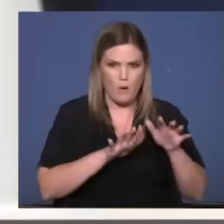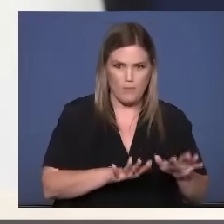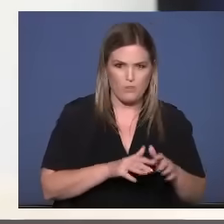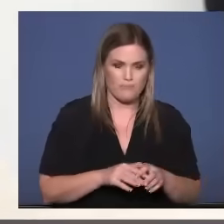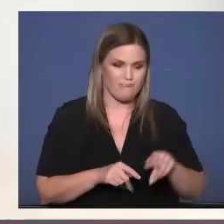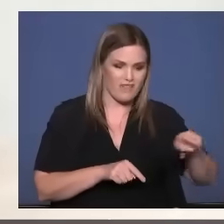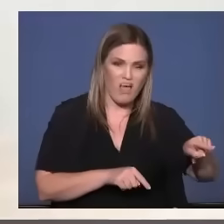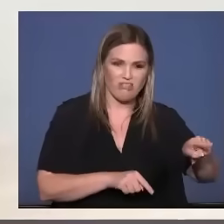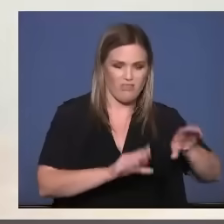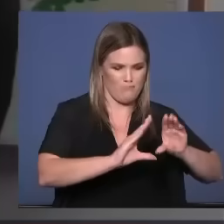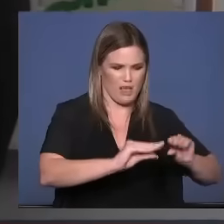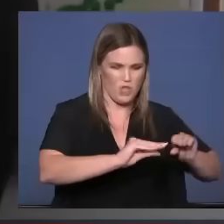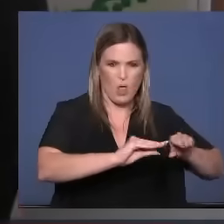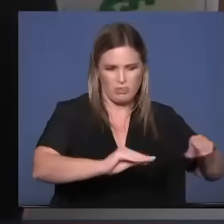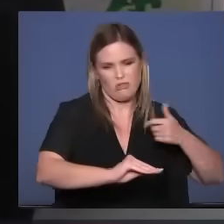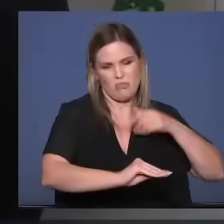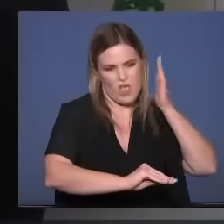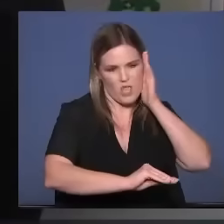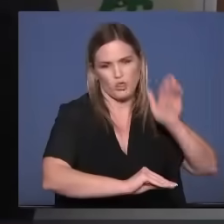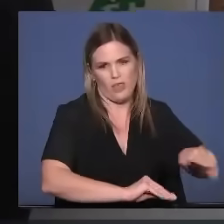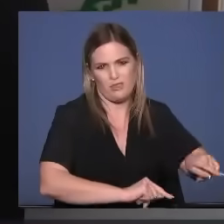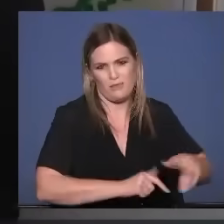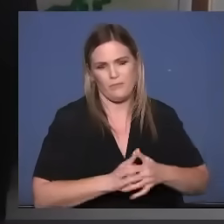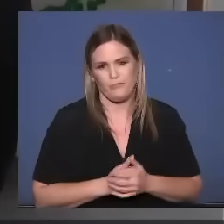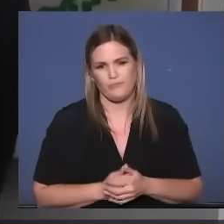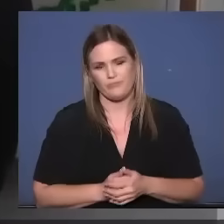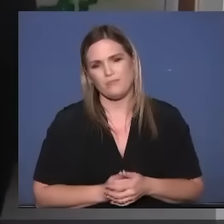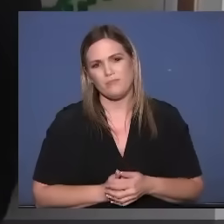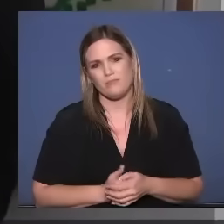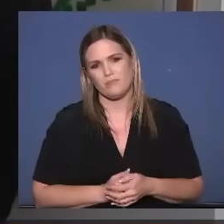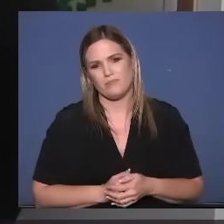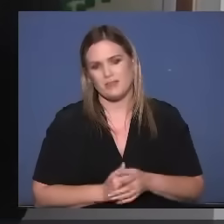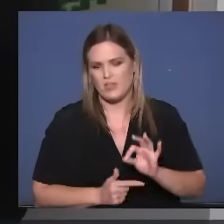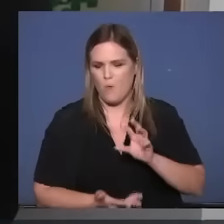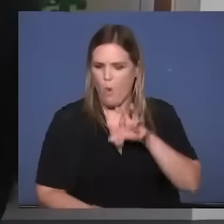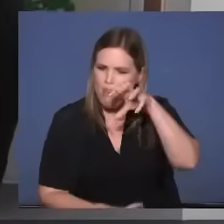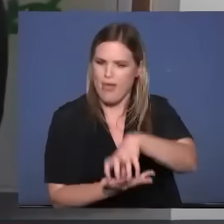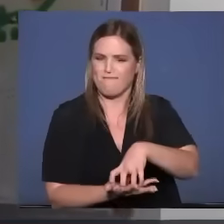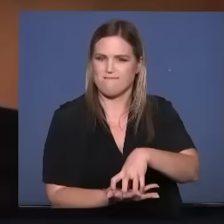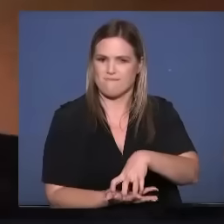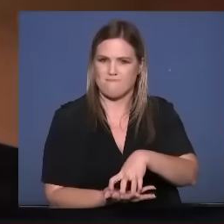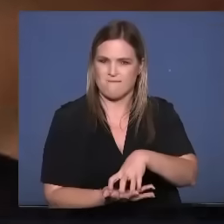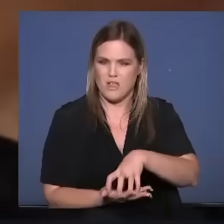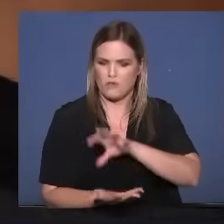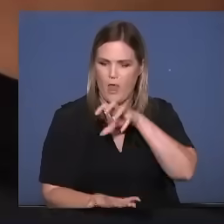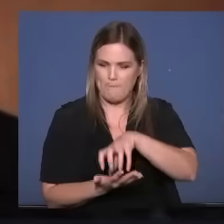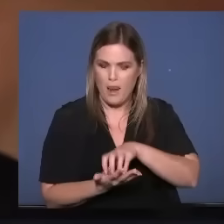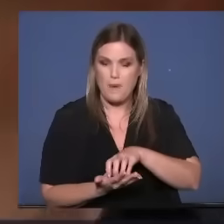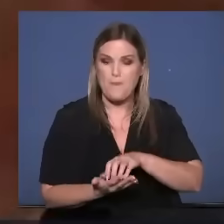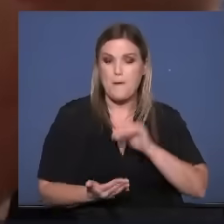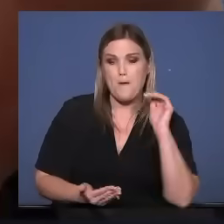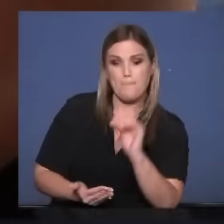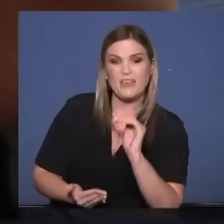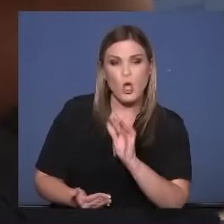עם השמיכה והקרים למעשה פה זה לב ליבו של החמר כאן למעשה כל הפניות של כל התושבים יש פה רשימה של